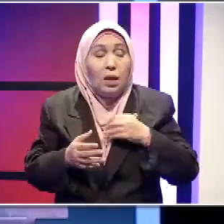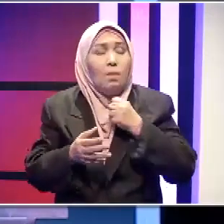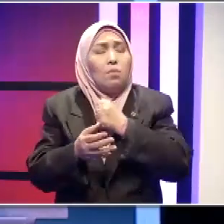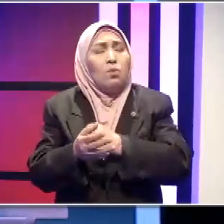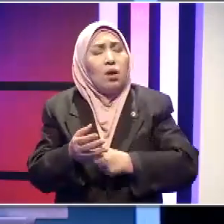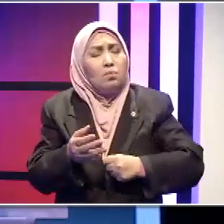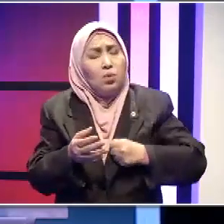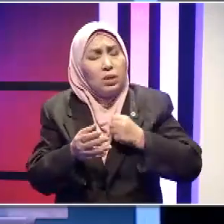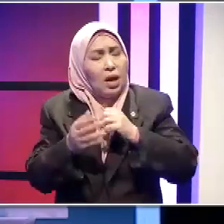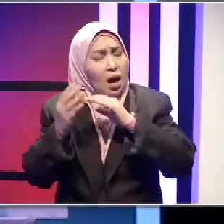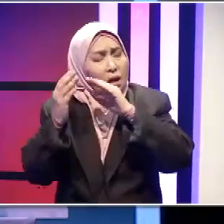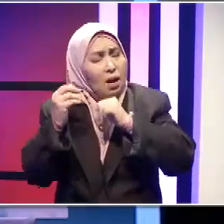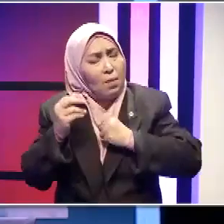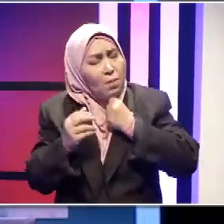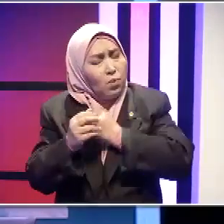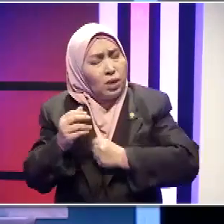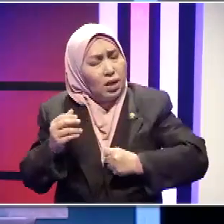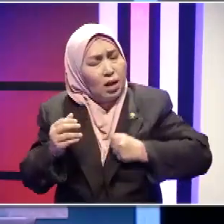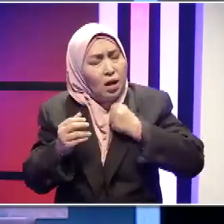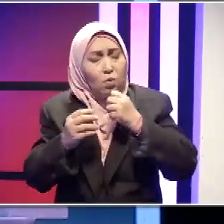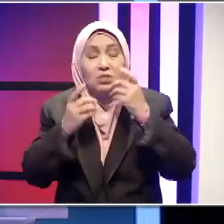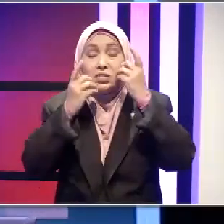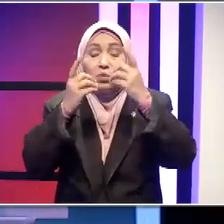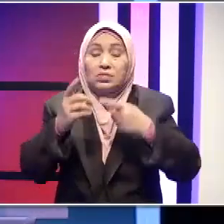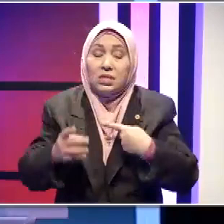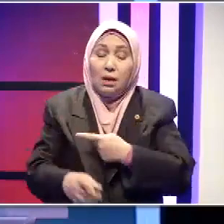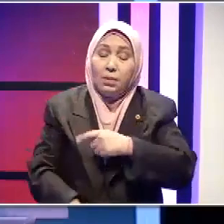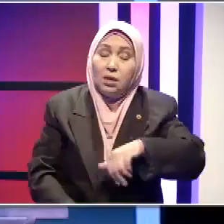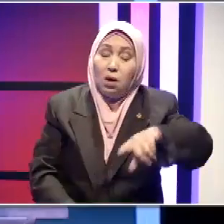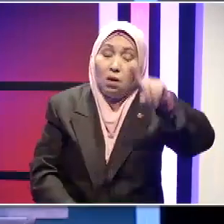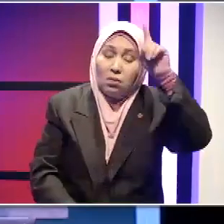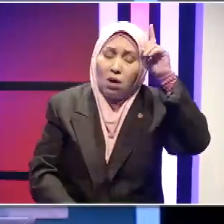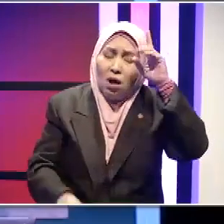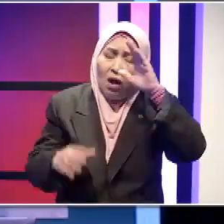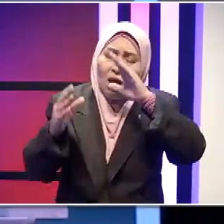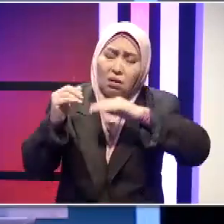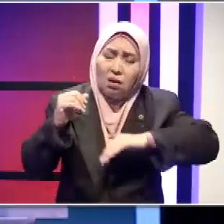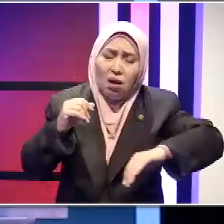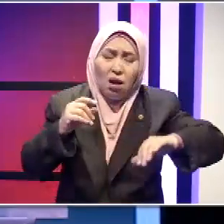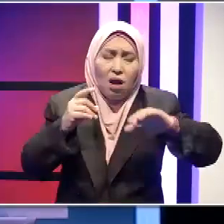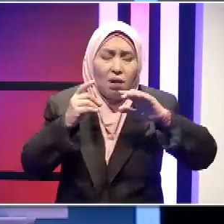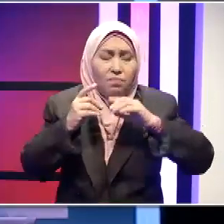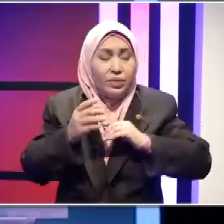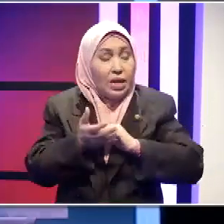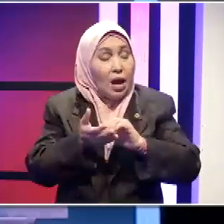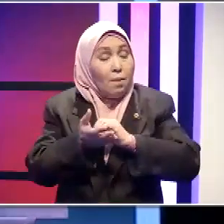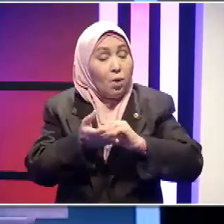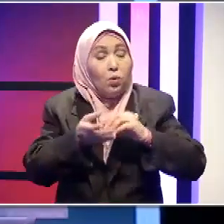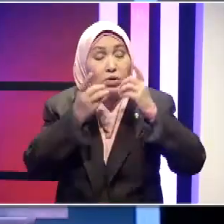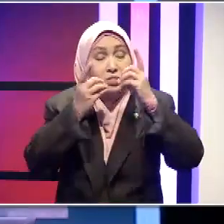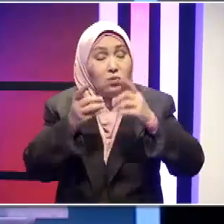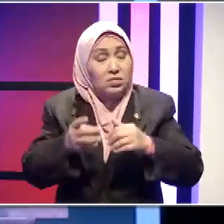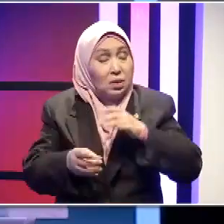Allah agar dia ampunilah dosa-dosa kami ya Allah agar dia ampunilah dosa-dosa Mak dan ayah